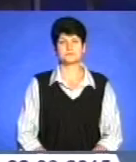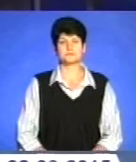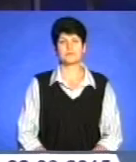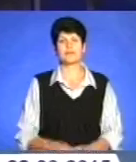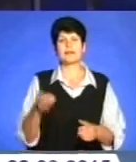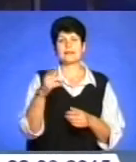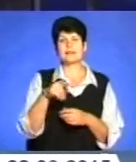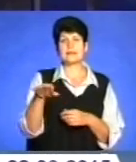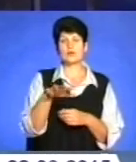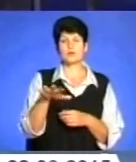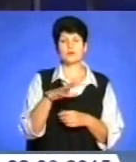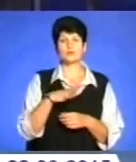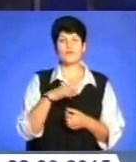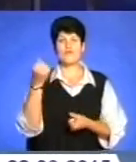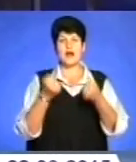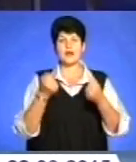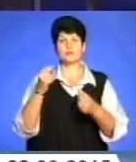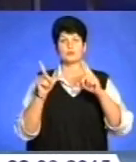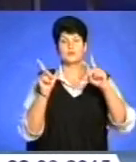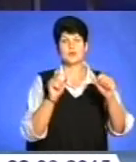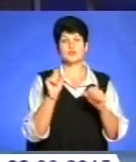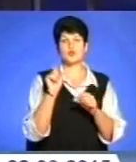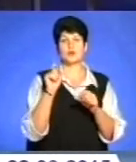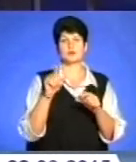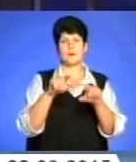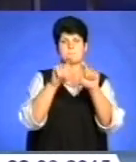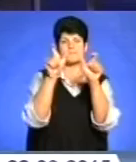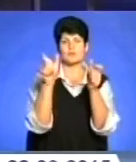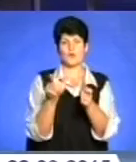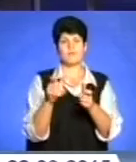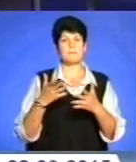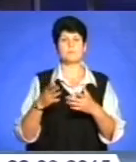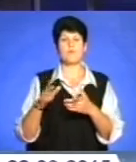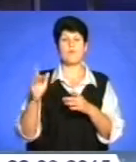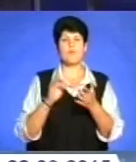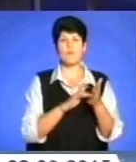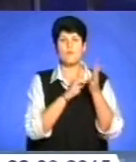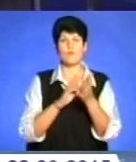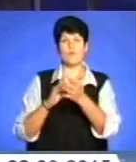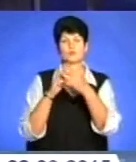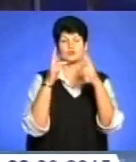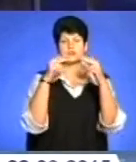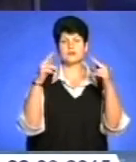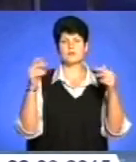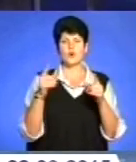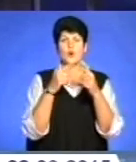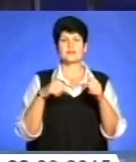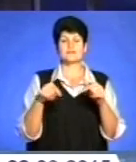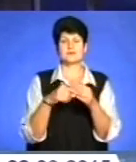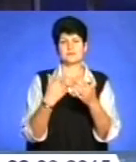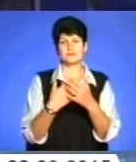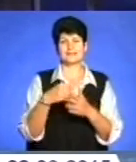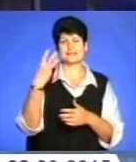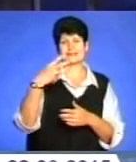На Тернопільщині відбувся автопробіг «Золота підкова». Подорож замками Тернопілля на ретро-автомобілях організували для понад